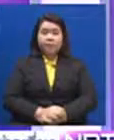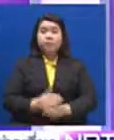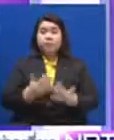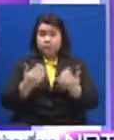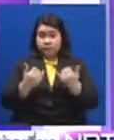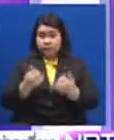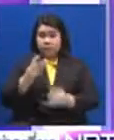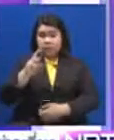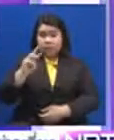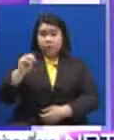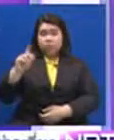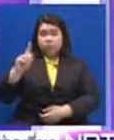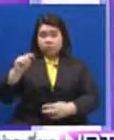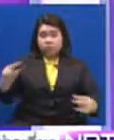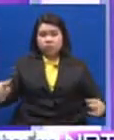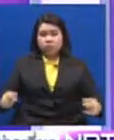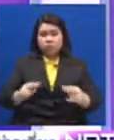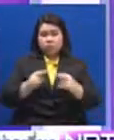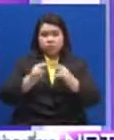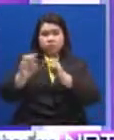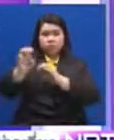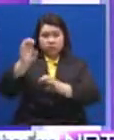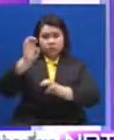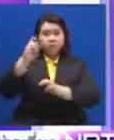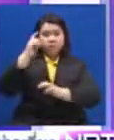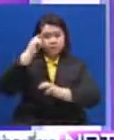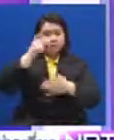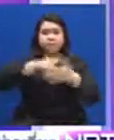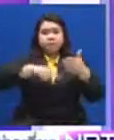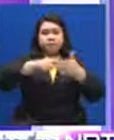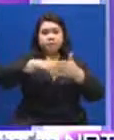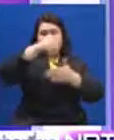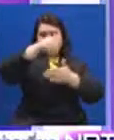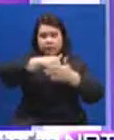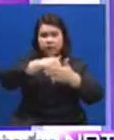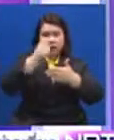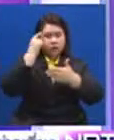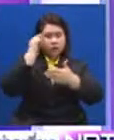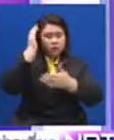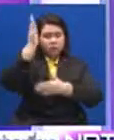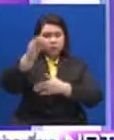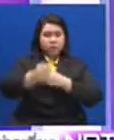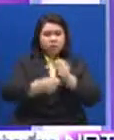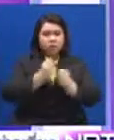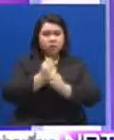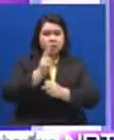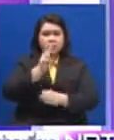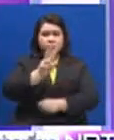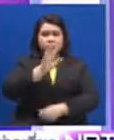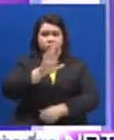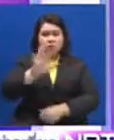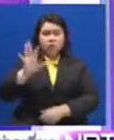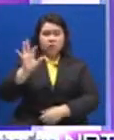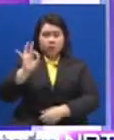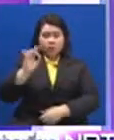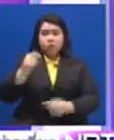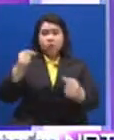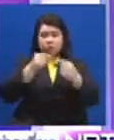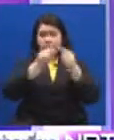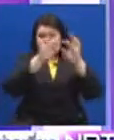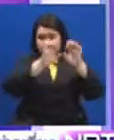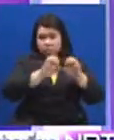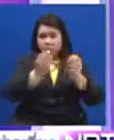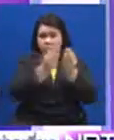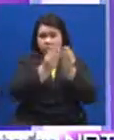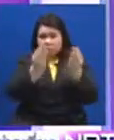รัฐมนตรีว่าการกระทรวงมหาดไทยคาดว่าการเลือกตั้งจะมีขึ้นภายในปี2559เนื่องจากร่างรัฐธรรมนูญจะแล้วเสร็